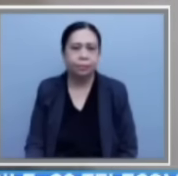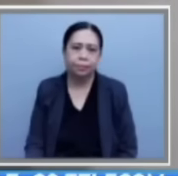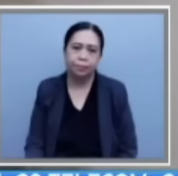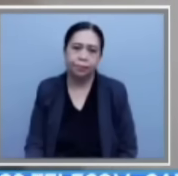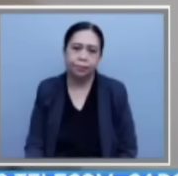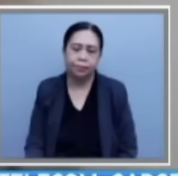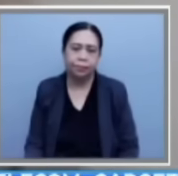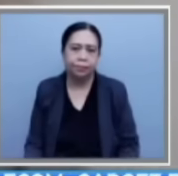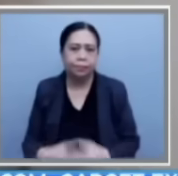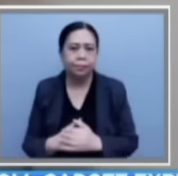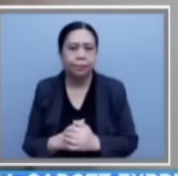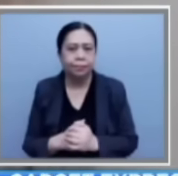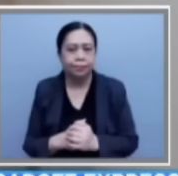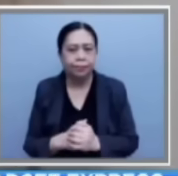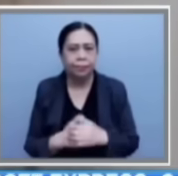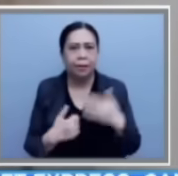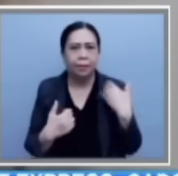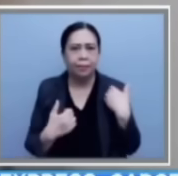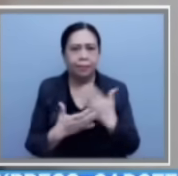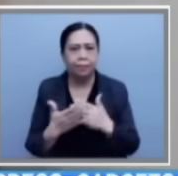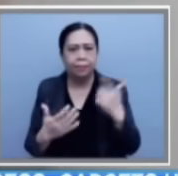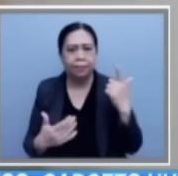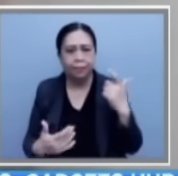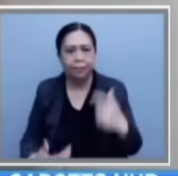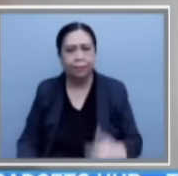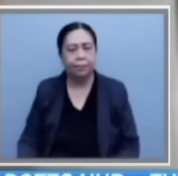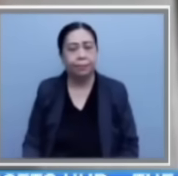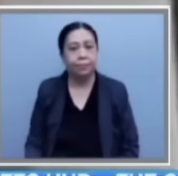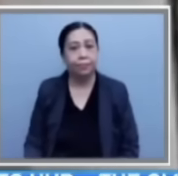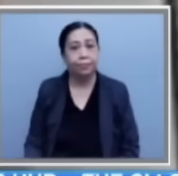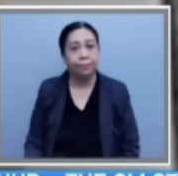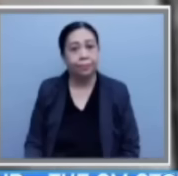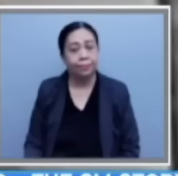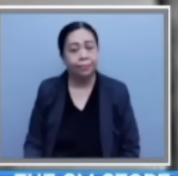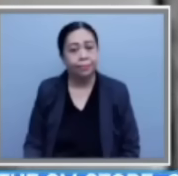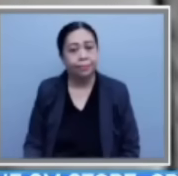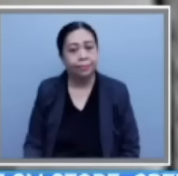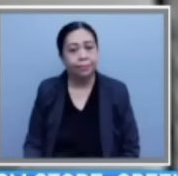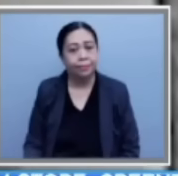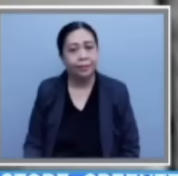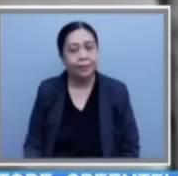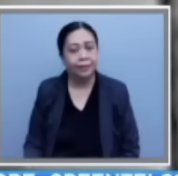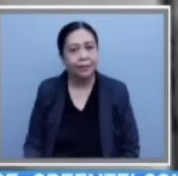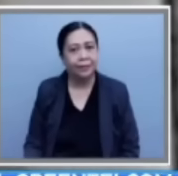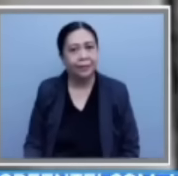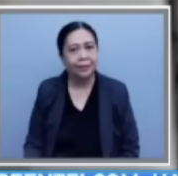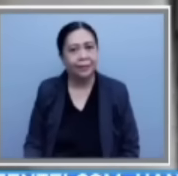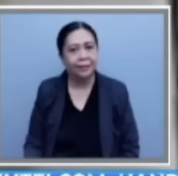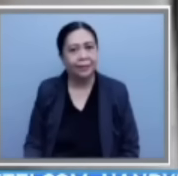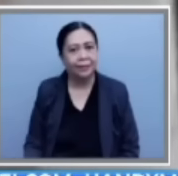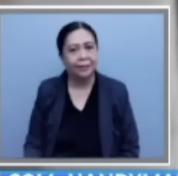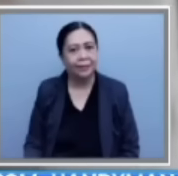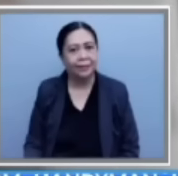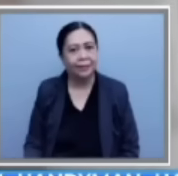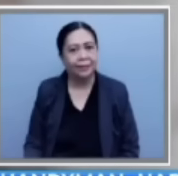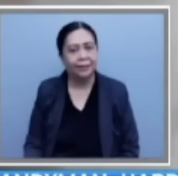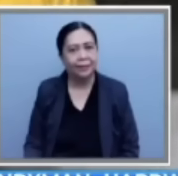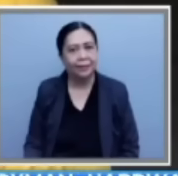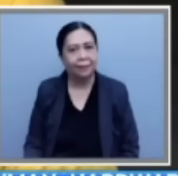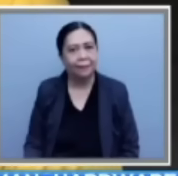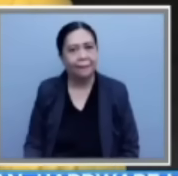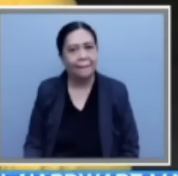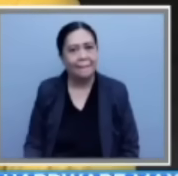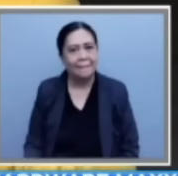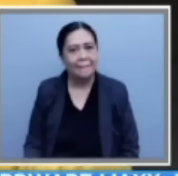merong baril Sabi nung bata n dito yung naghahamon Sige Iputok mo Iputok mo andyan na sa andyan na sa mismo sa harap ko